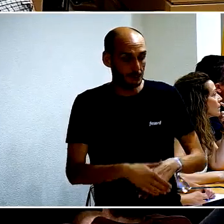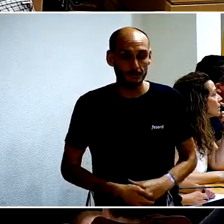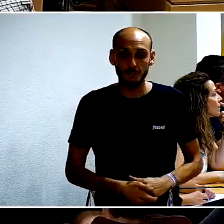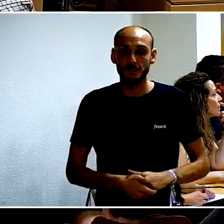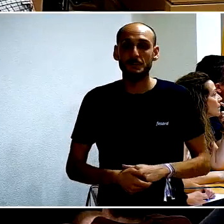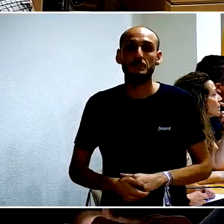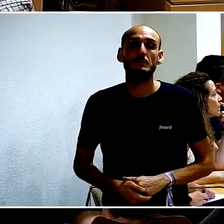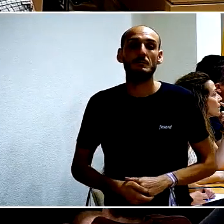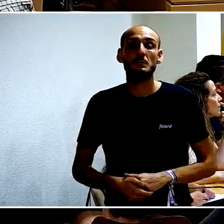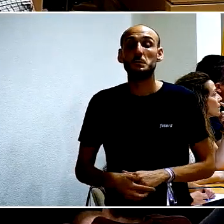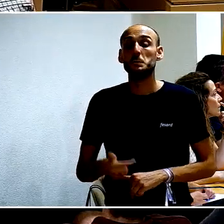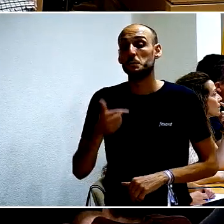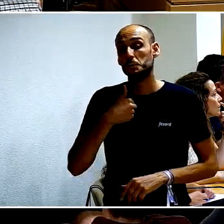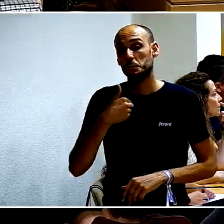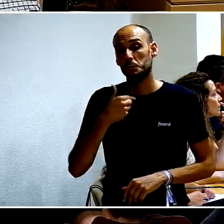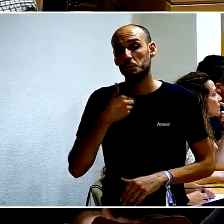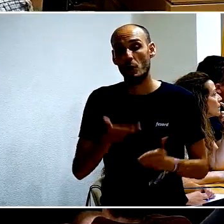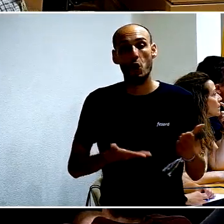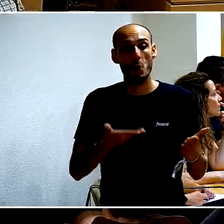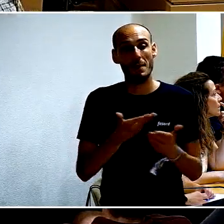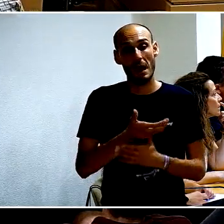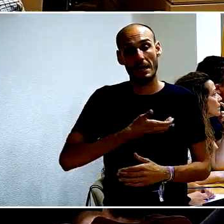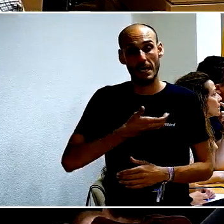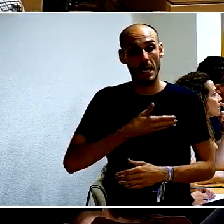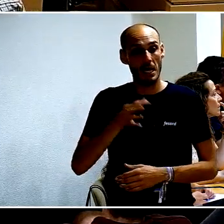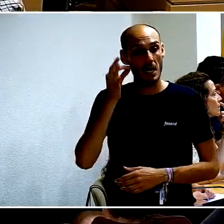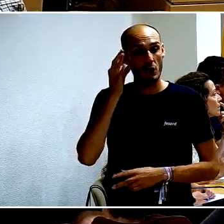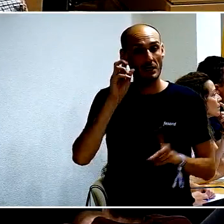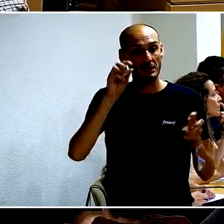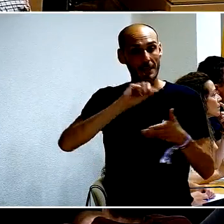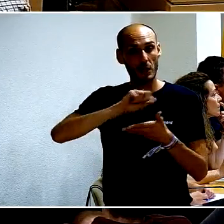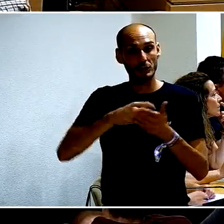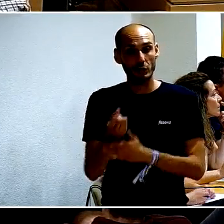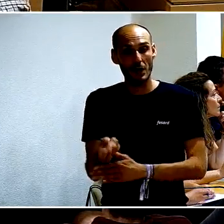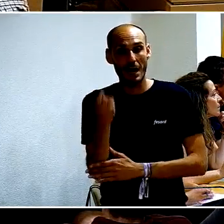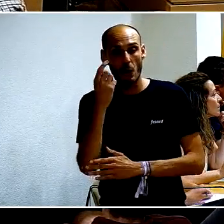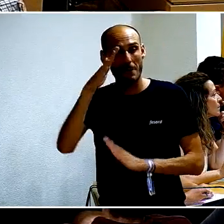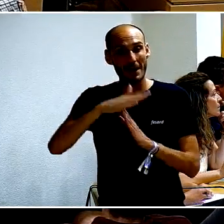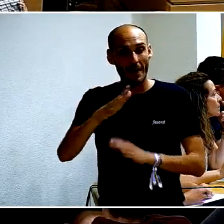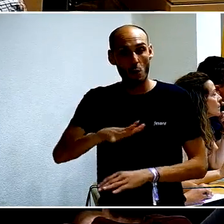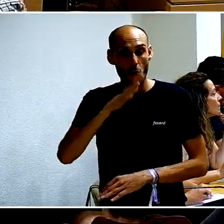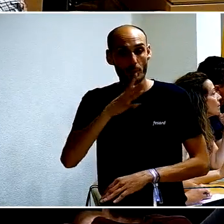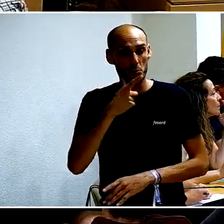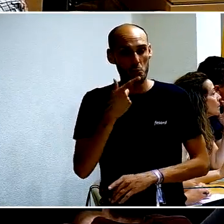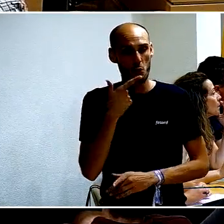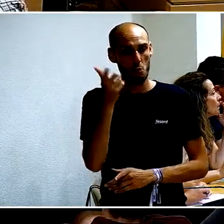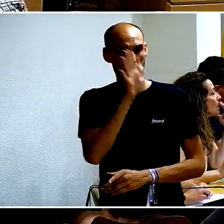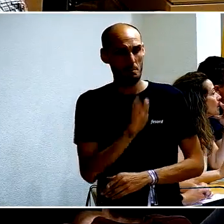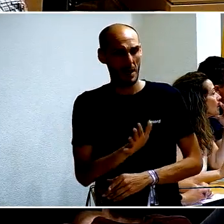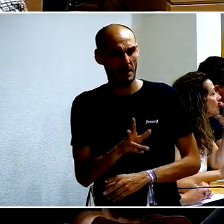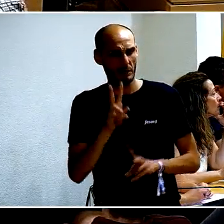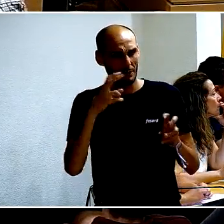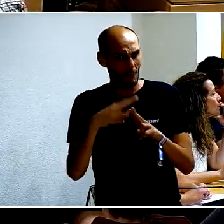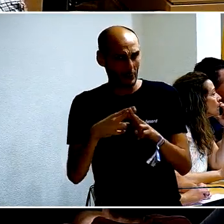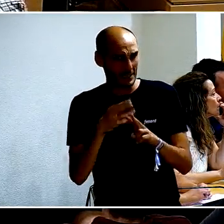Yo demanaría a la regidora que explicara per què el contracte de la grúa està paralitzat, per favor, perquè jo crec que sembla que sigui un tema polític i no és un tema